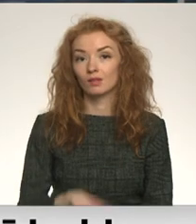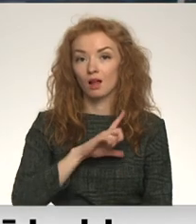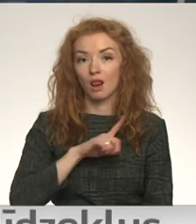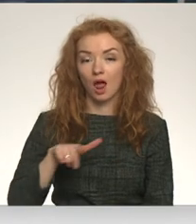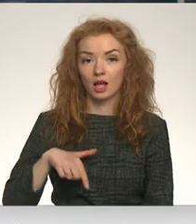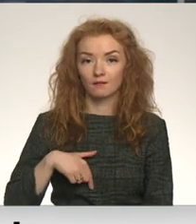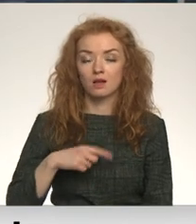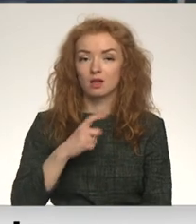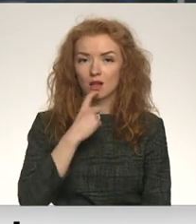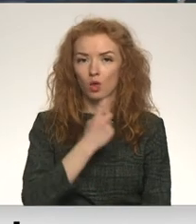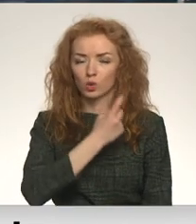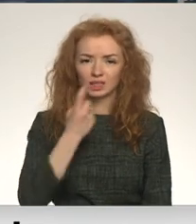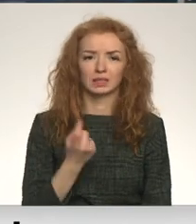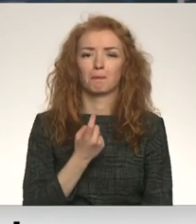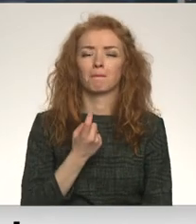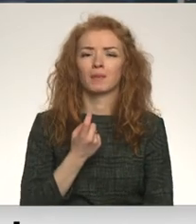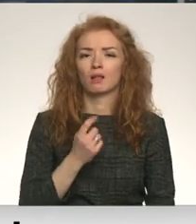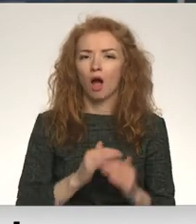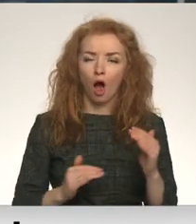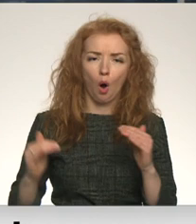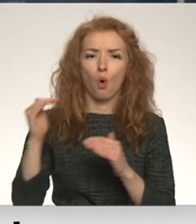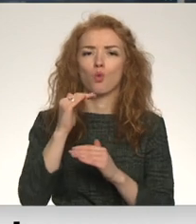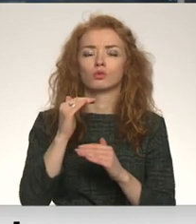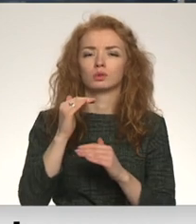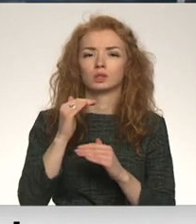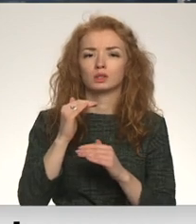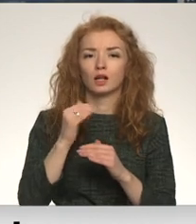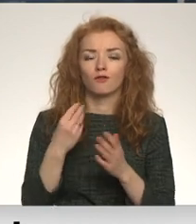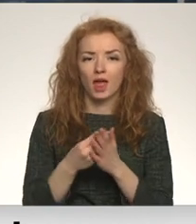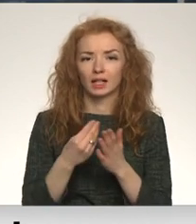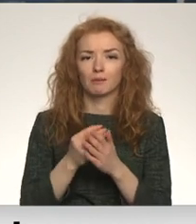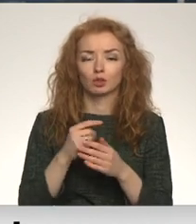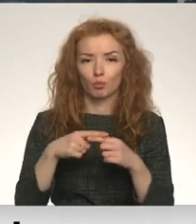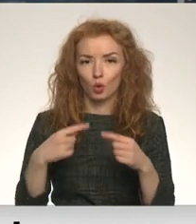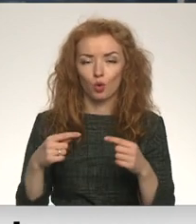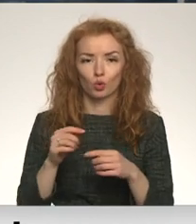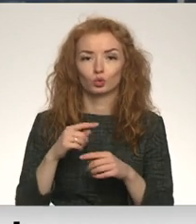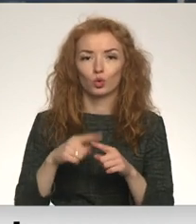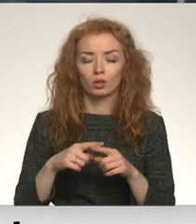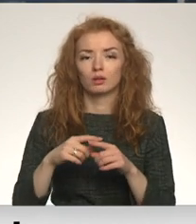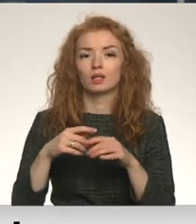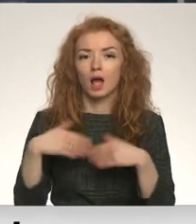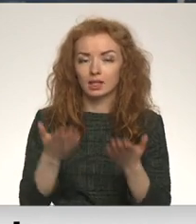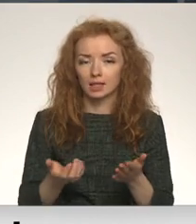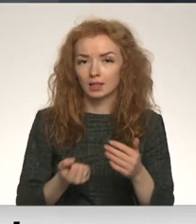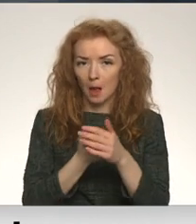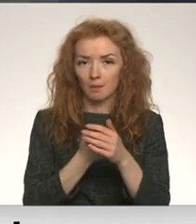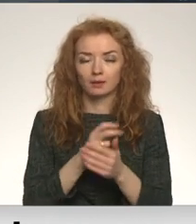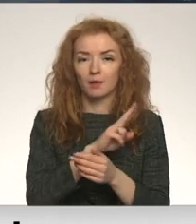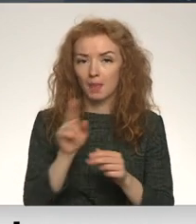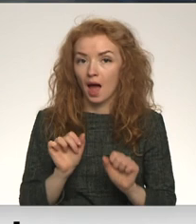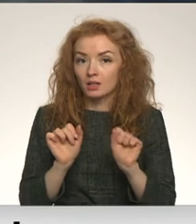Latvijai jāstiprina augstas vērtības produktu eksports, kā arī jāsamazina nevienlīdzība un jāsniedz atbalsts